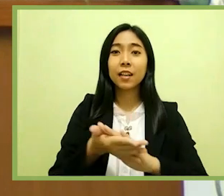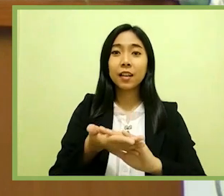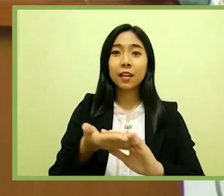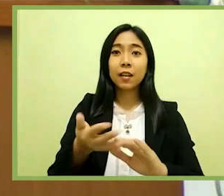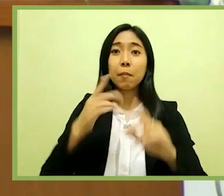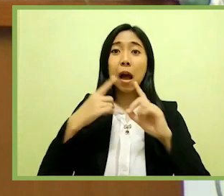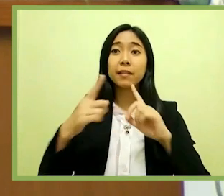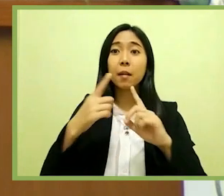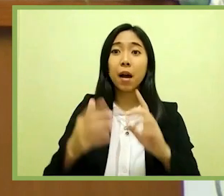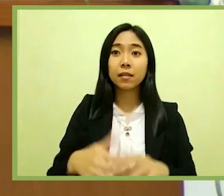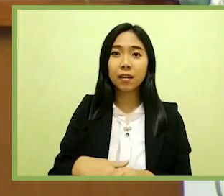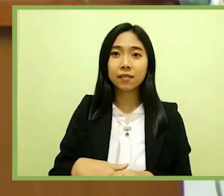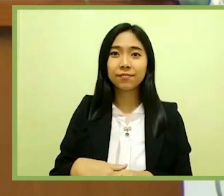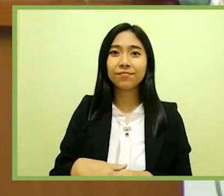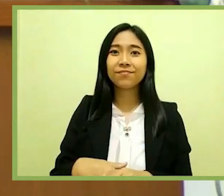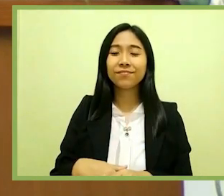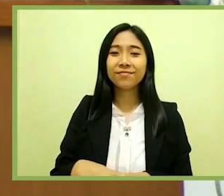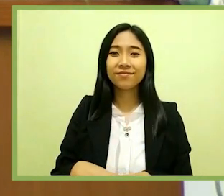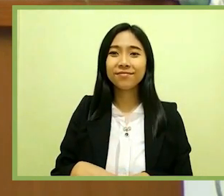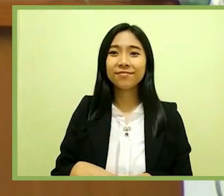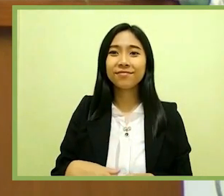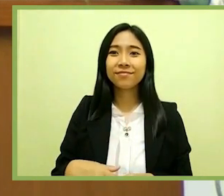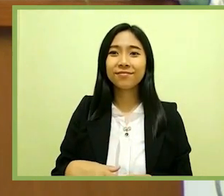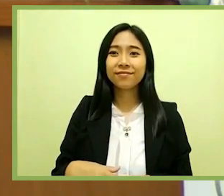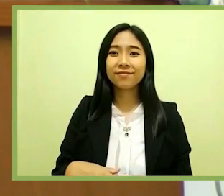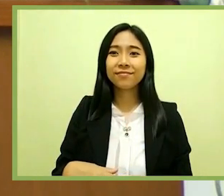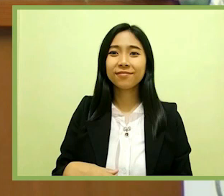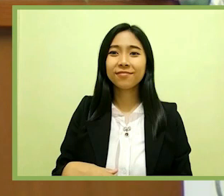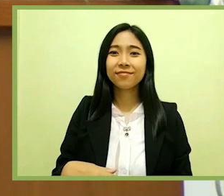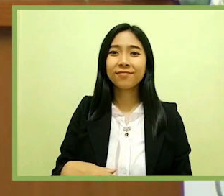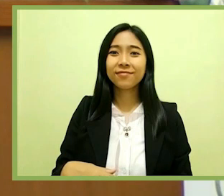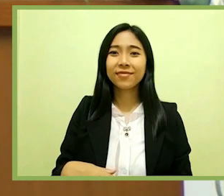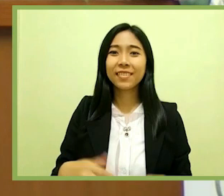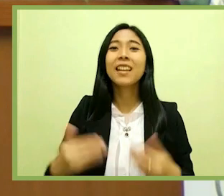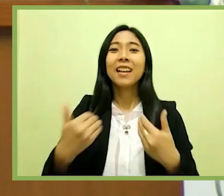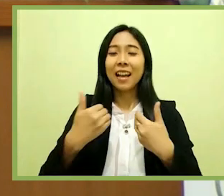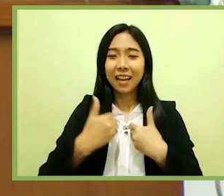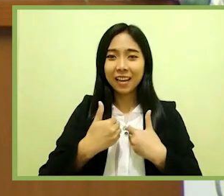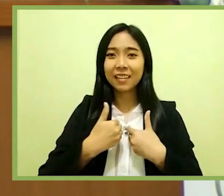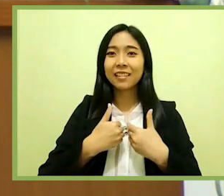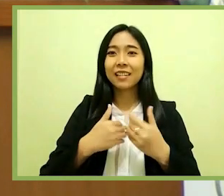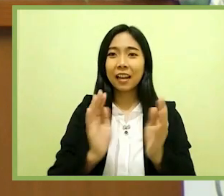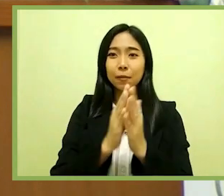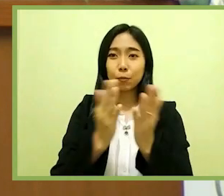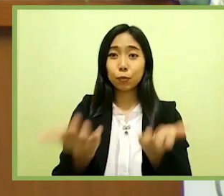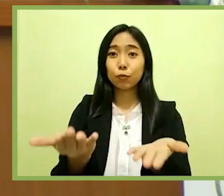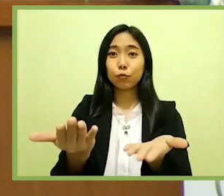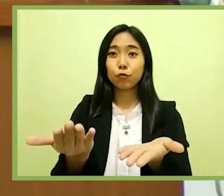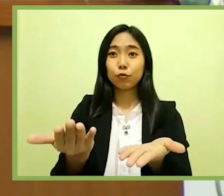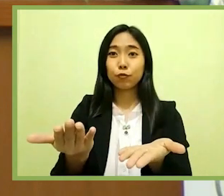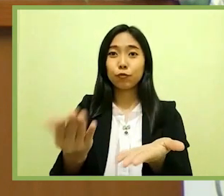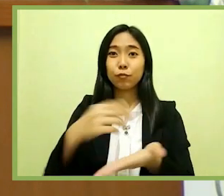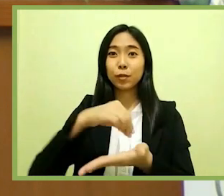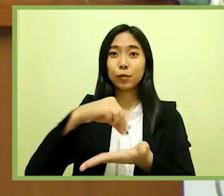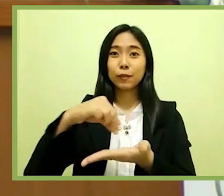sendiri, ada beberapa penafsiran, saudara. Yang jelas orang-orang itu mengerti, ya.